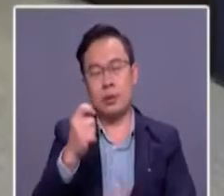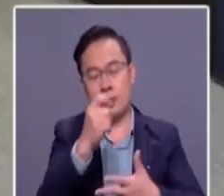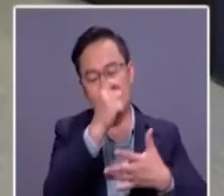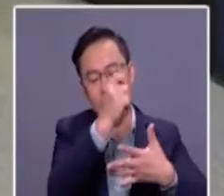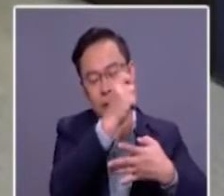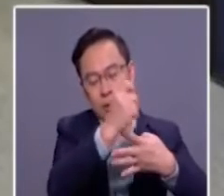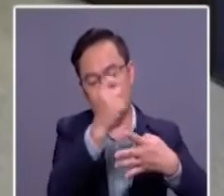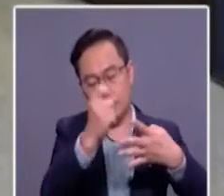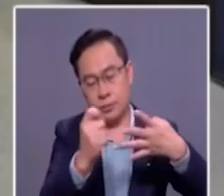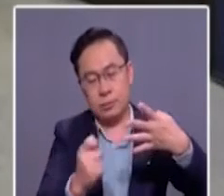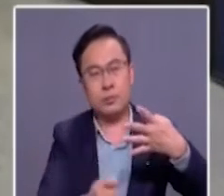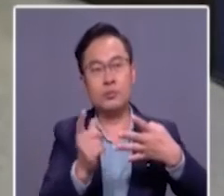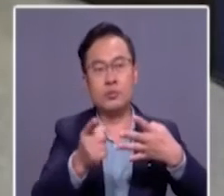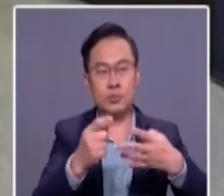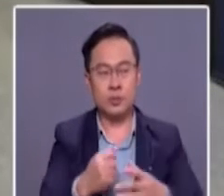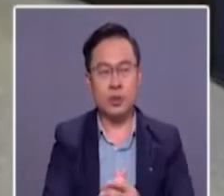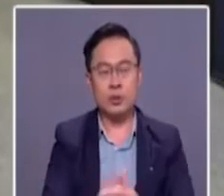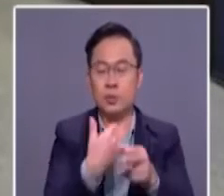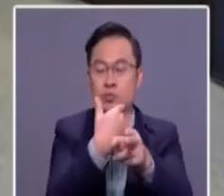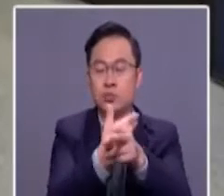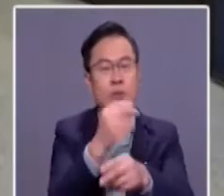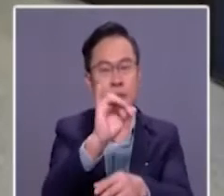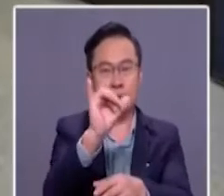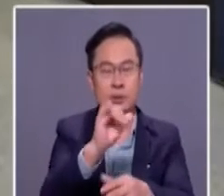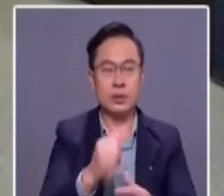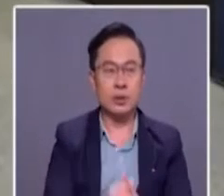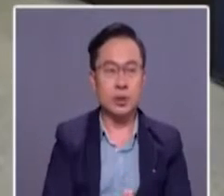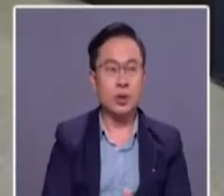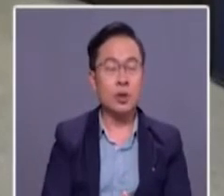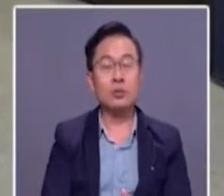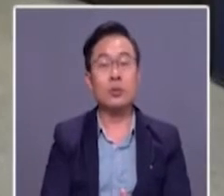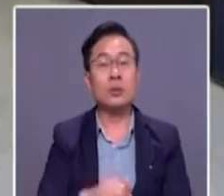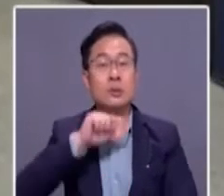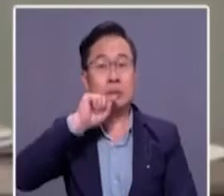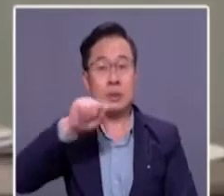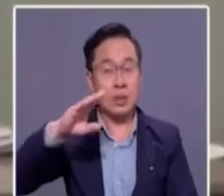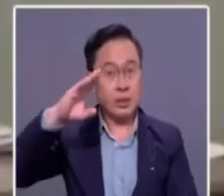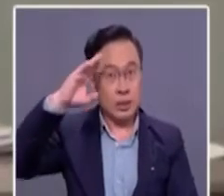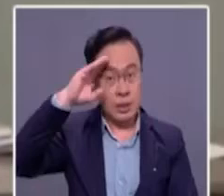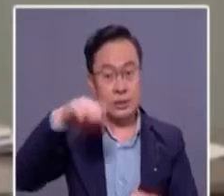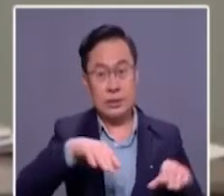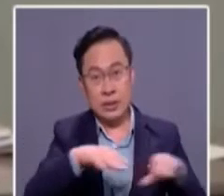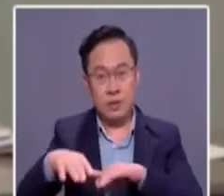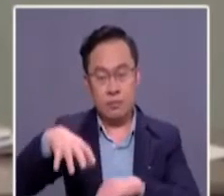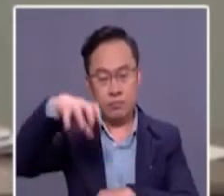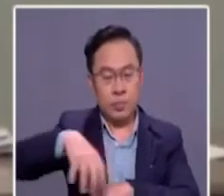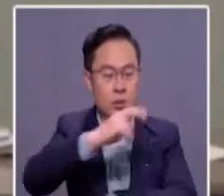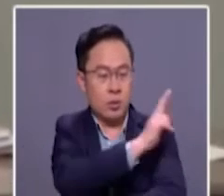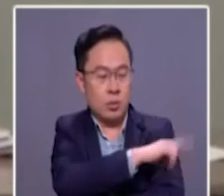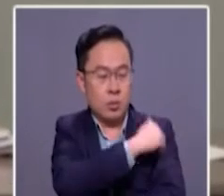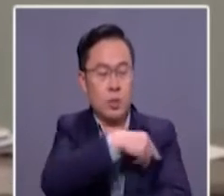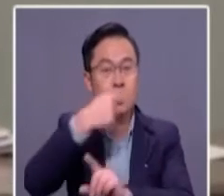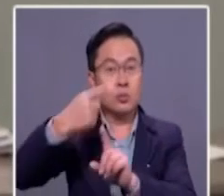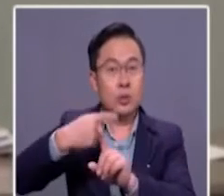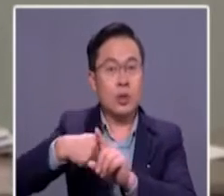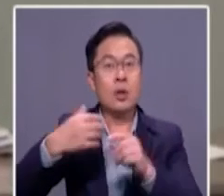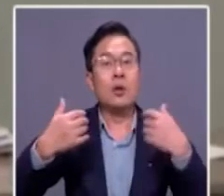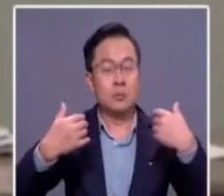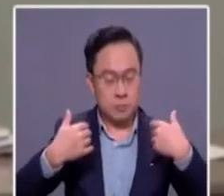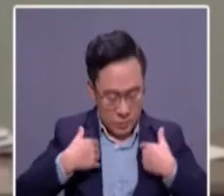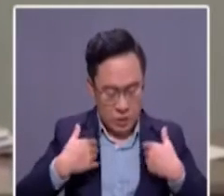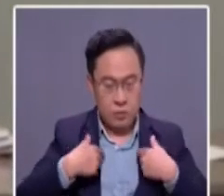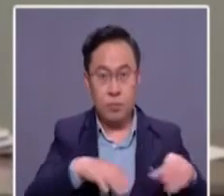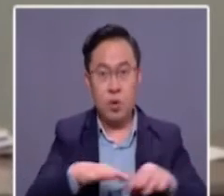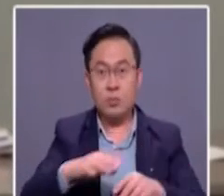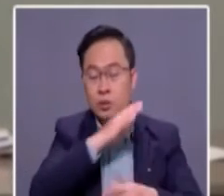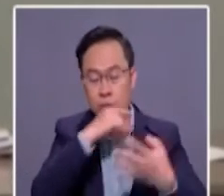ที่จะสัมภาษณ์ด้วยส่วนแนวคิดเปิดค่ายทหารใช้เป็นโรงพยาบาลสนามนั้นพลเอกประวิตรบอกว่าจะใช้ทุกแห่งเมื่